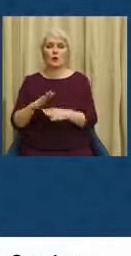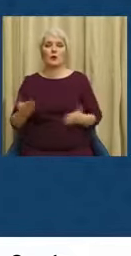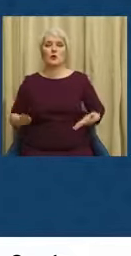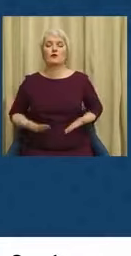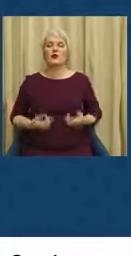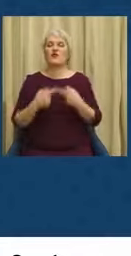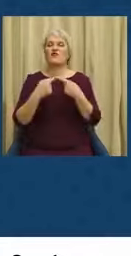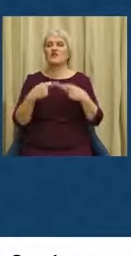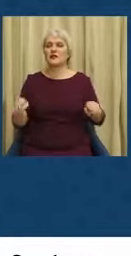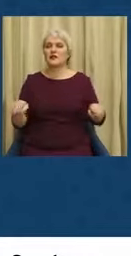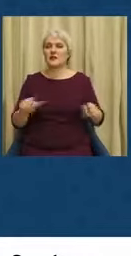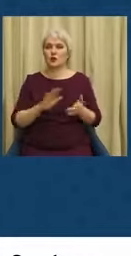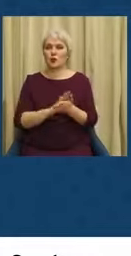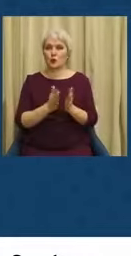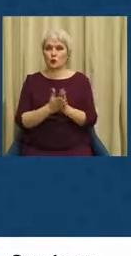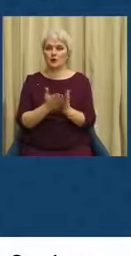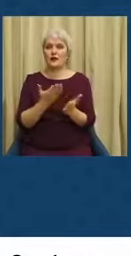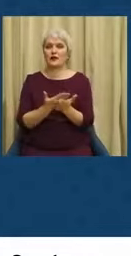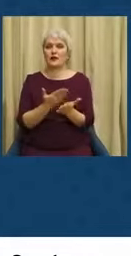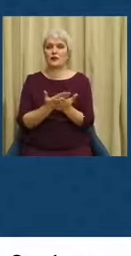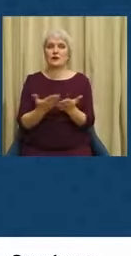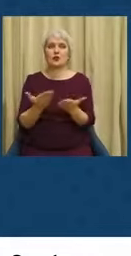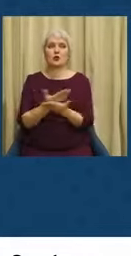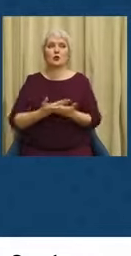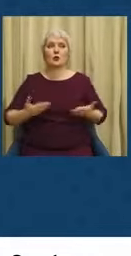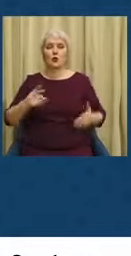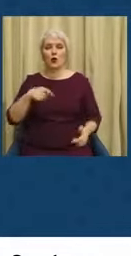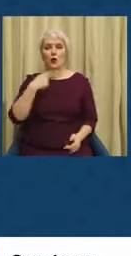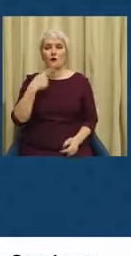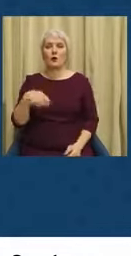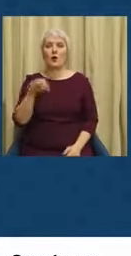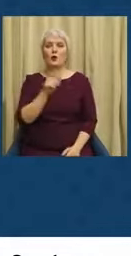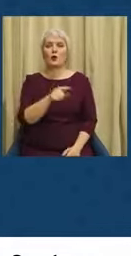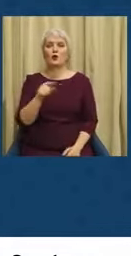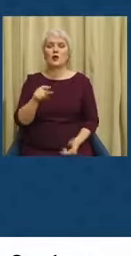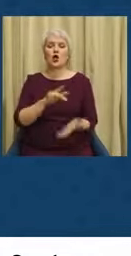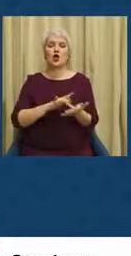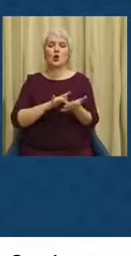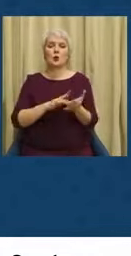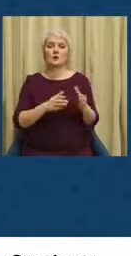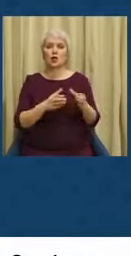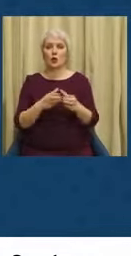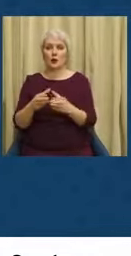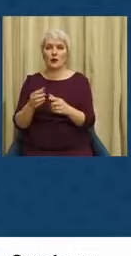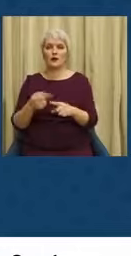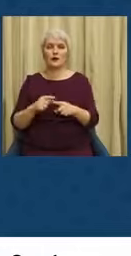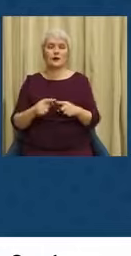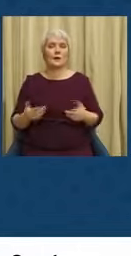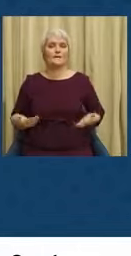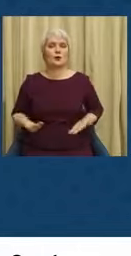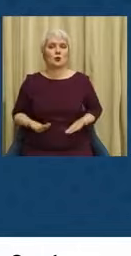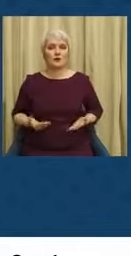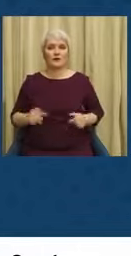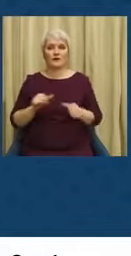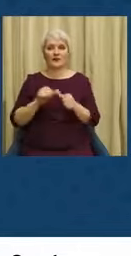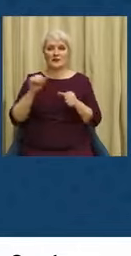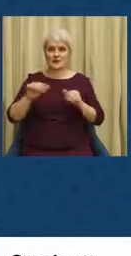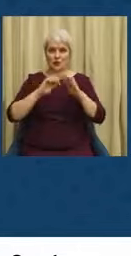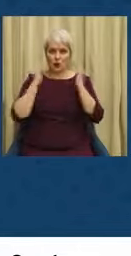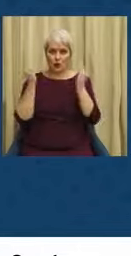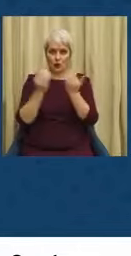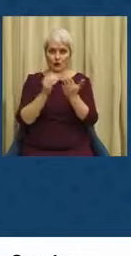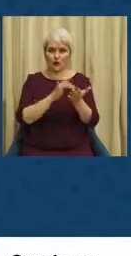різних умовах. І, наприклад, якщо ми говоримо про ті ромські громади, які проживають в ізольованих